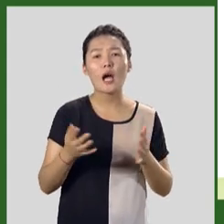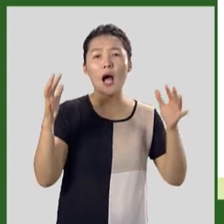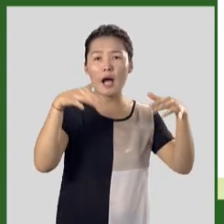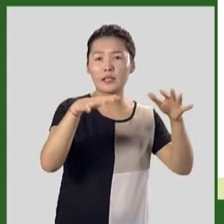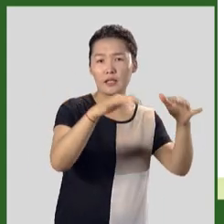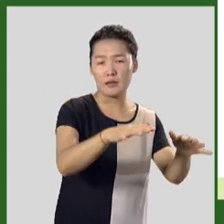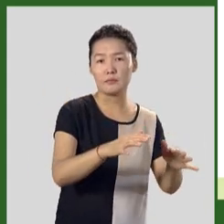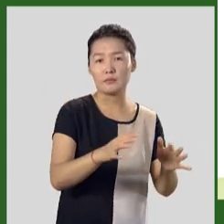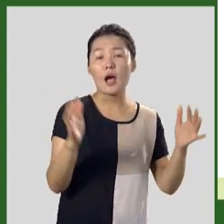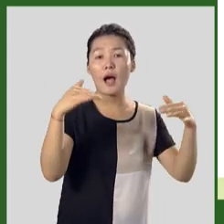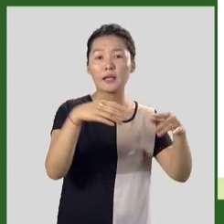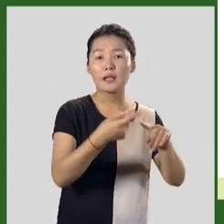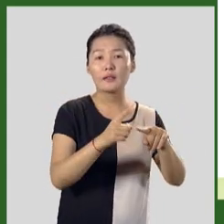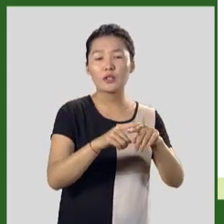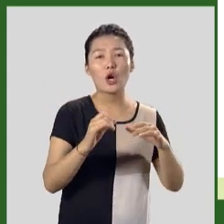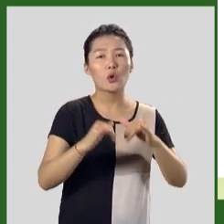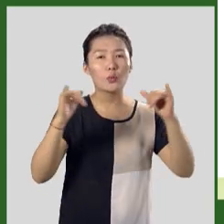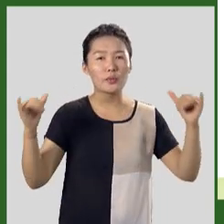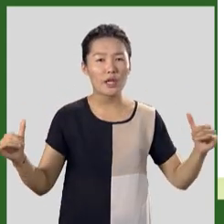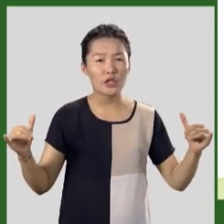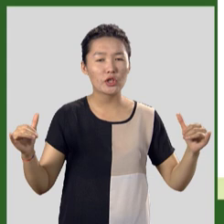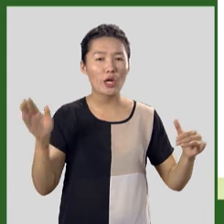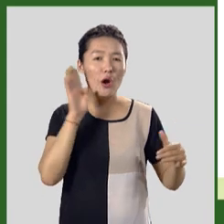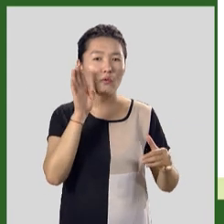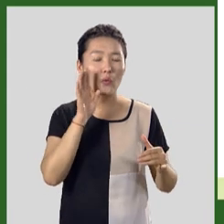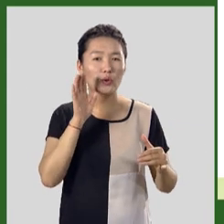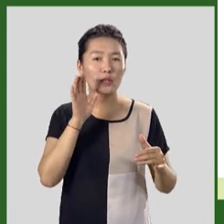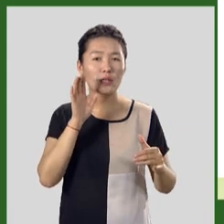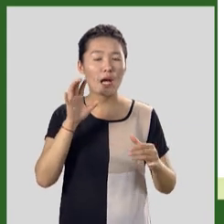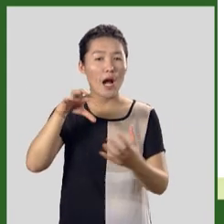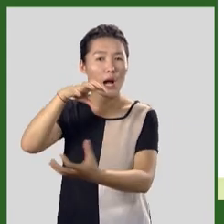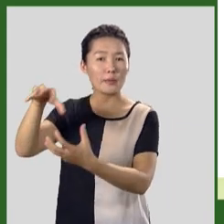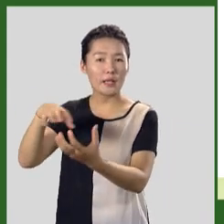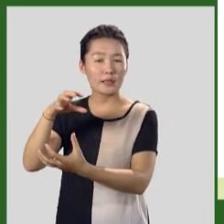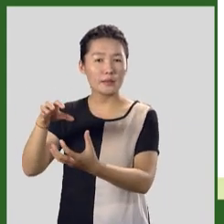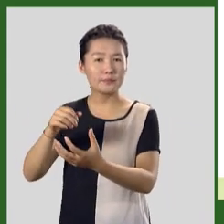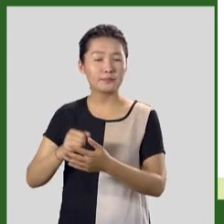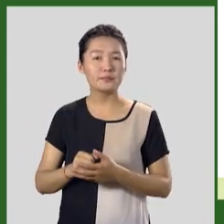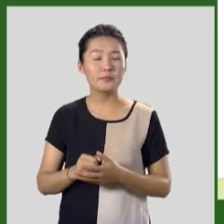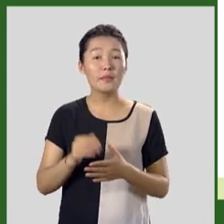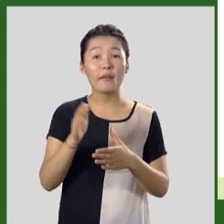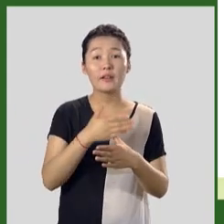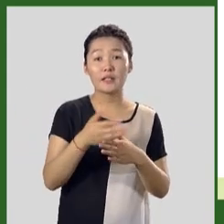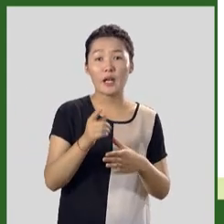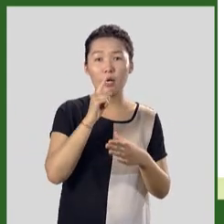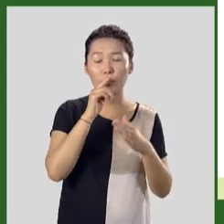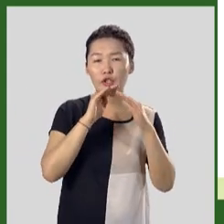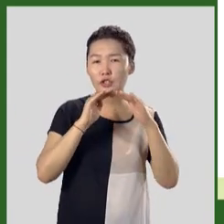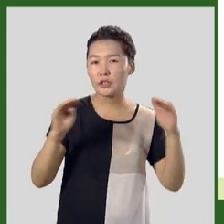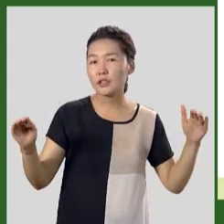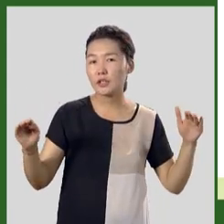крупнейший водный объект, составляющий часть мирового океана. Выделяют Тихий